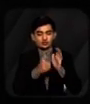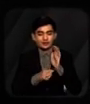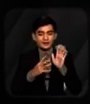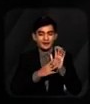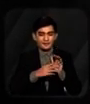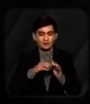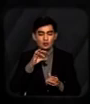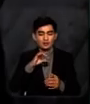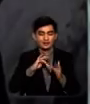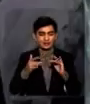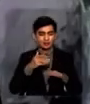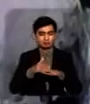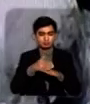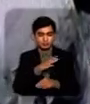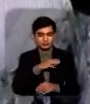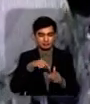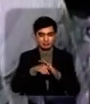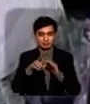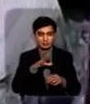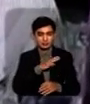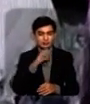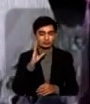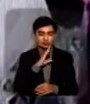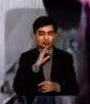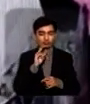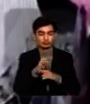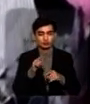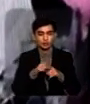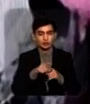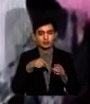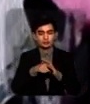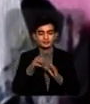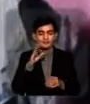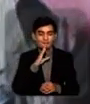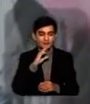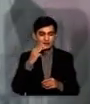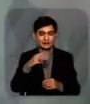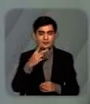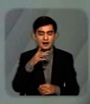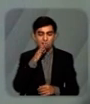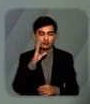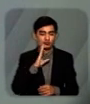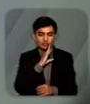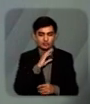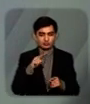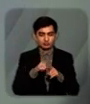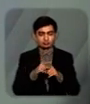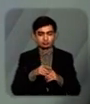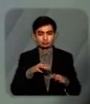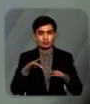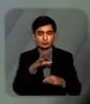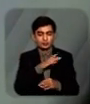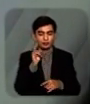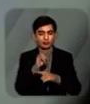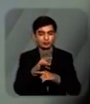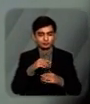269 онлайн-кредитов оформила на третьих лиц мошенница из Алматы. Подозреваемая 32-летняя женщина. По версии следствия, она обманным